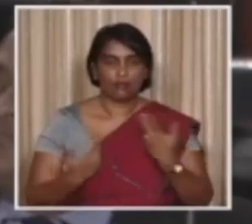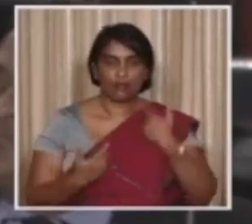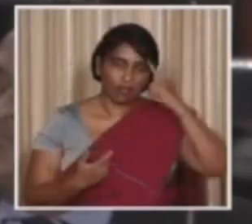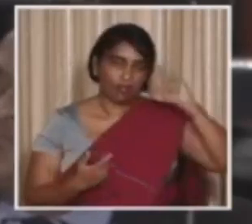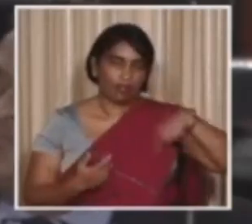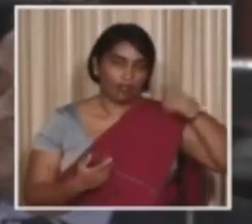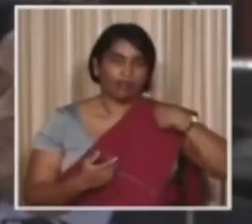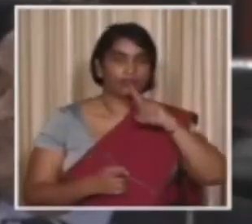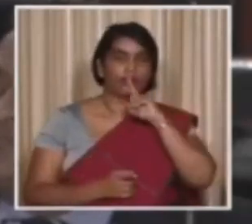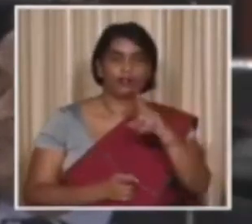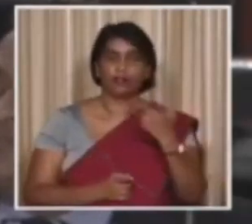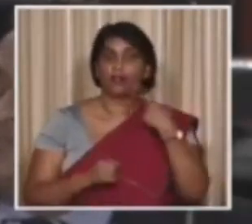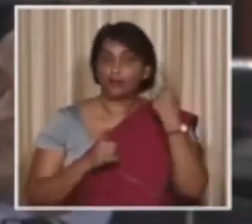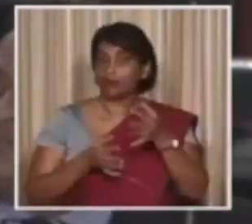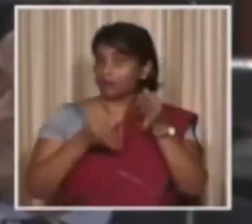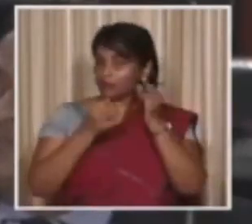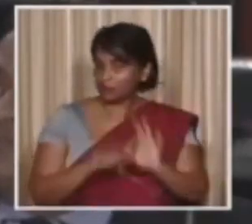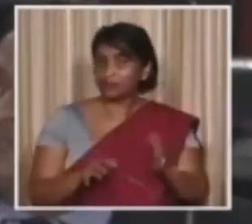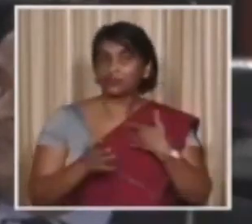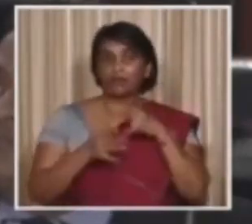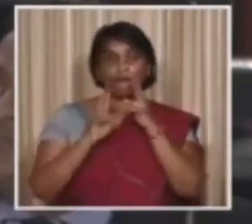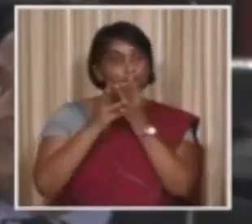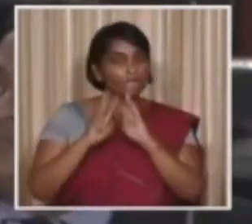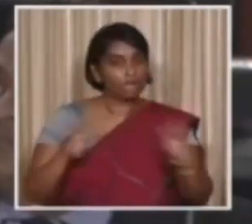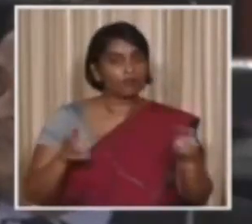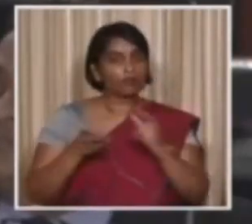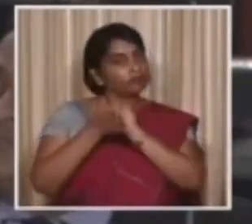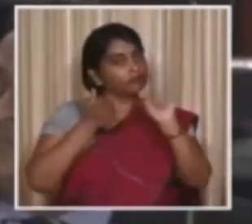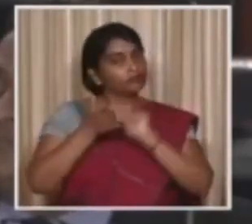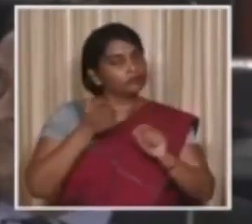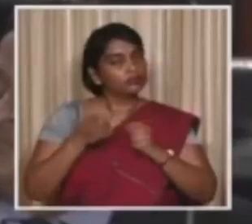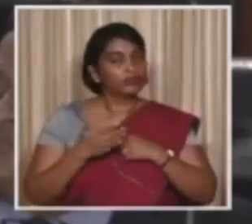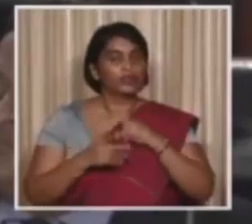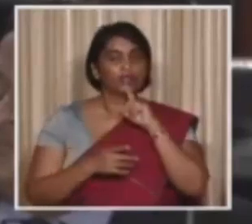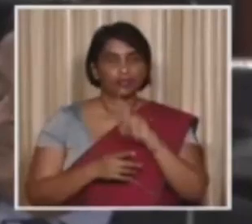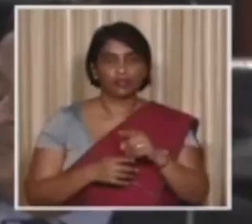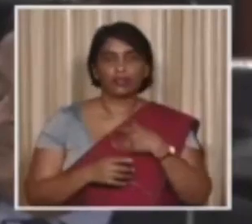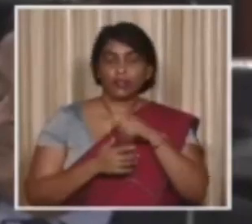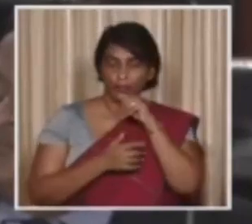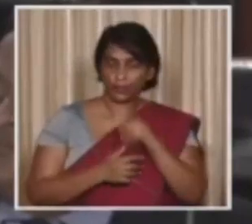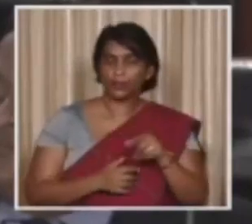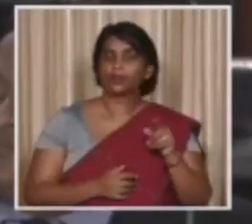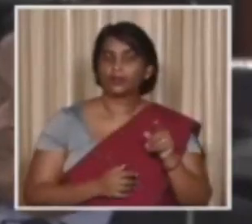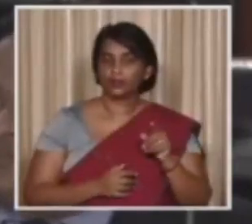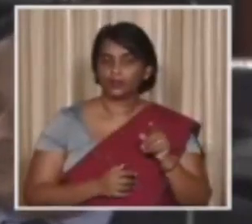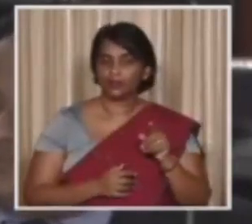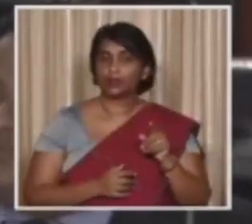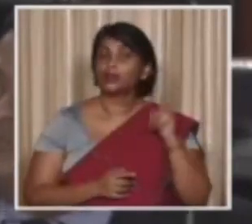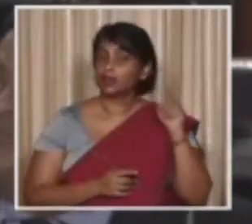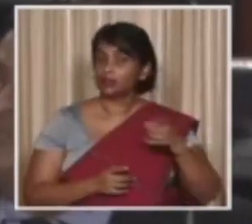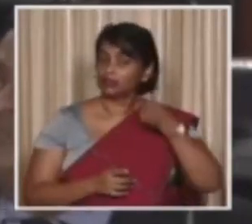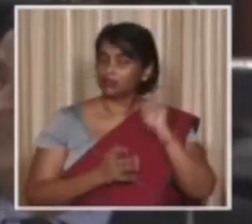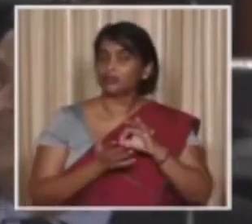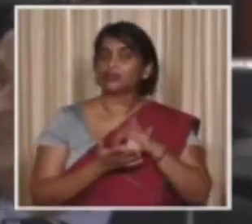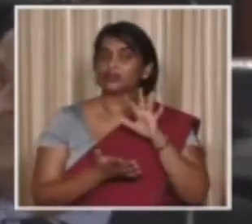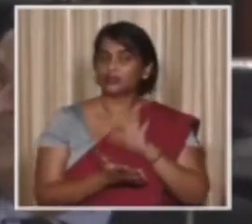හිතරේ එන දේවල් කියන්න. ඒ නිසා තමයි නිවැරදිව වාක්‍ය තුල සකස් කළේ ප්‍රකාශ කළ දෙන නිසා පැහැදිලිව කියනවා. ඒ තීඳු තීරණත්